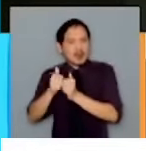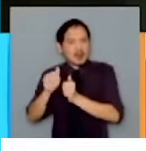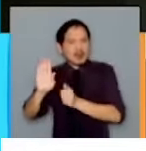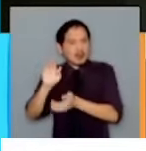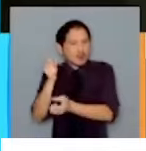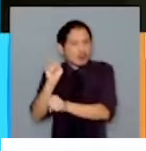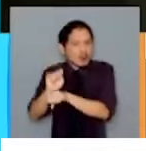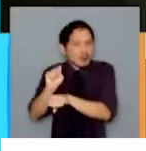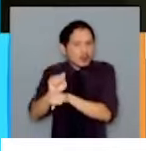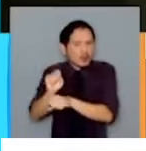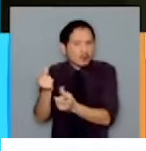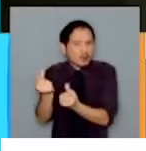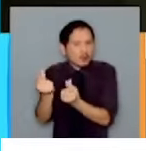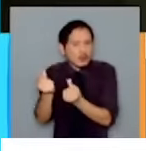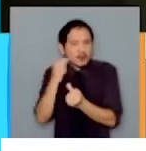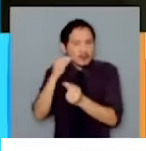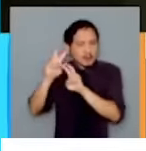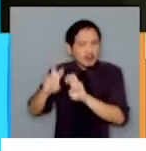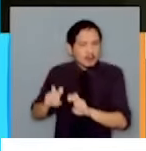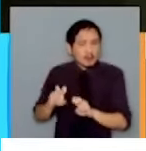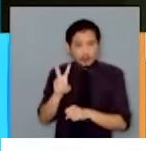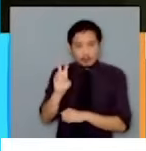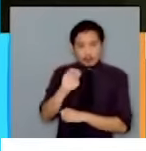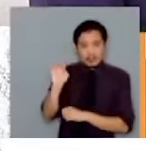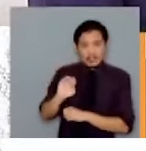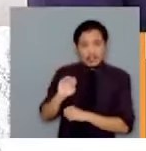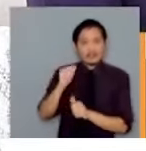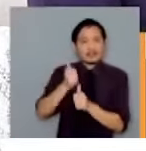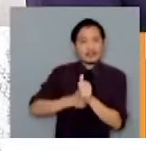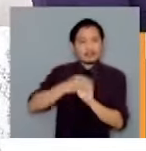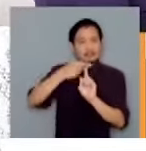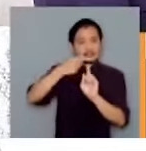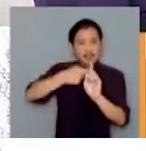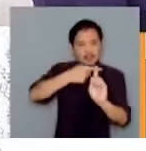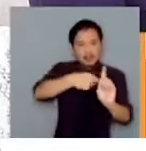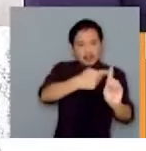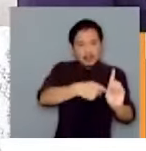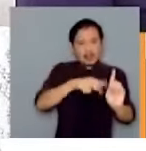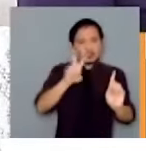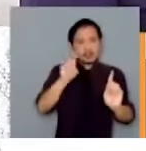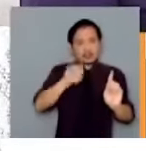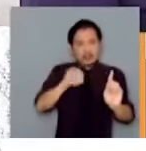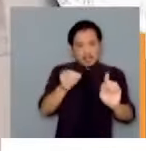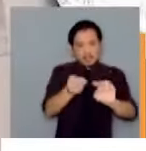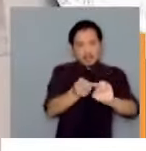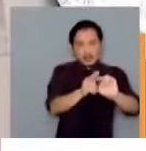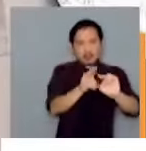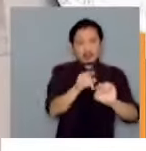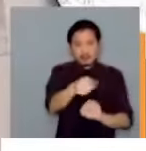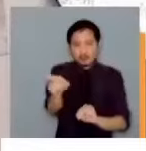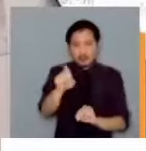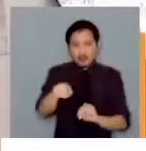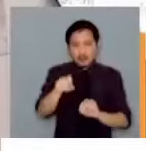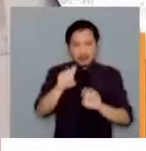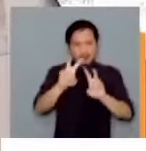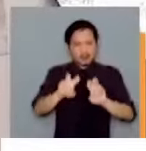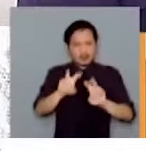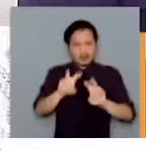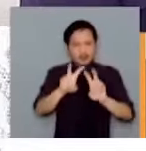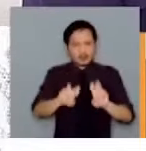na return? 2% a month? A month. So, okay, kailangan lang busisiin. Kailangan busisiin. Alright. Ito, para aware po ang